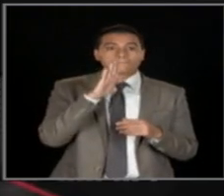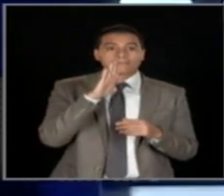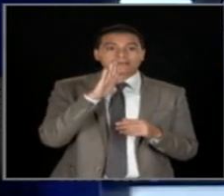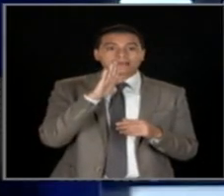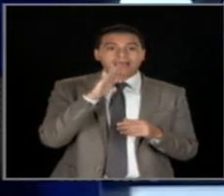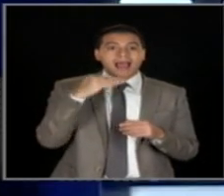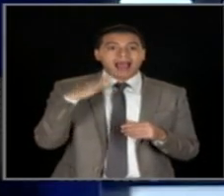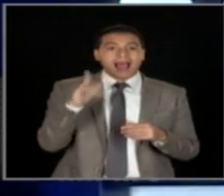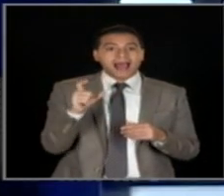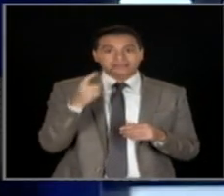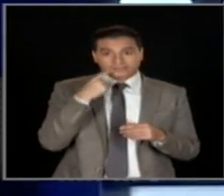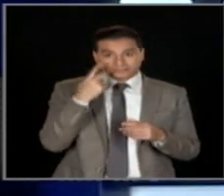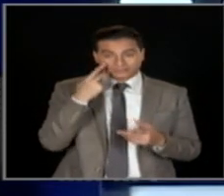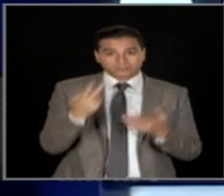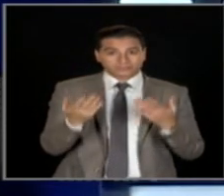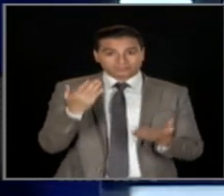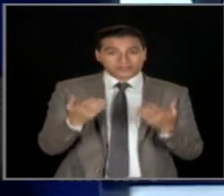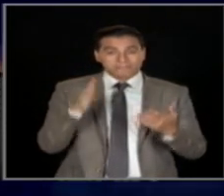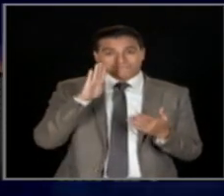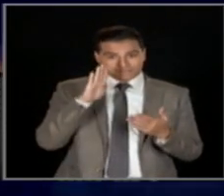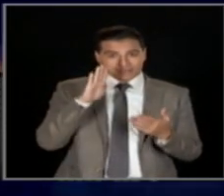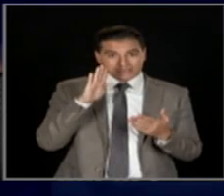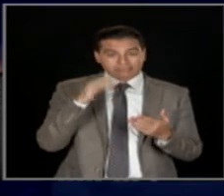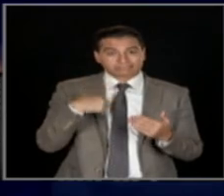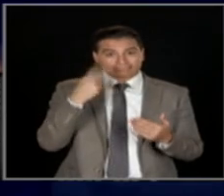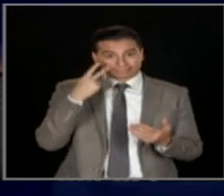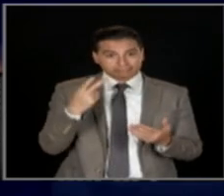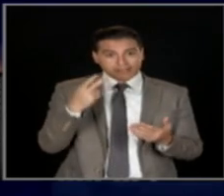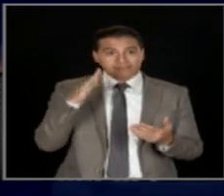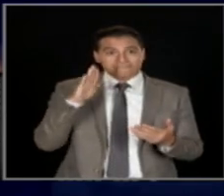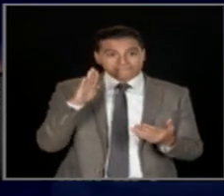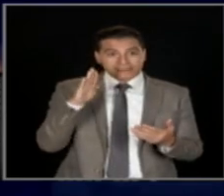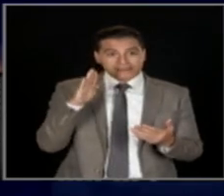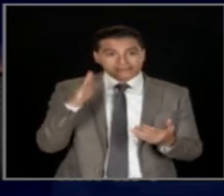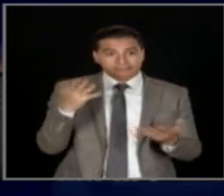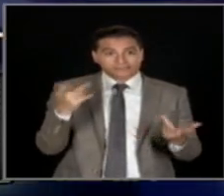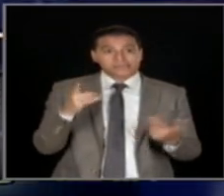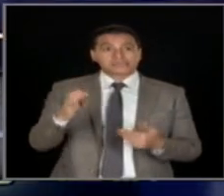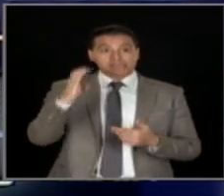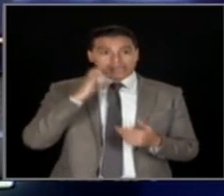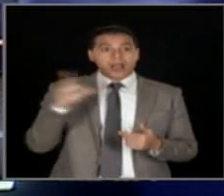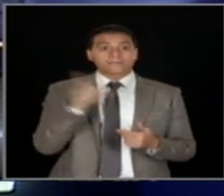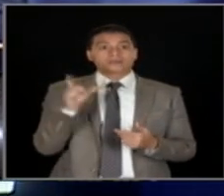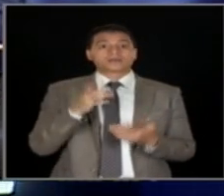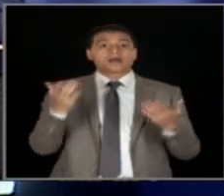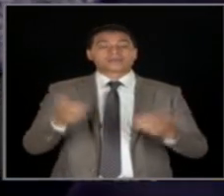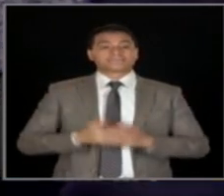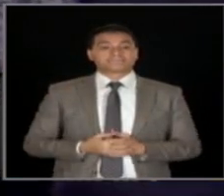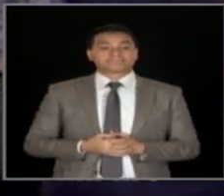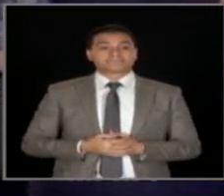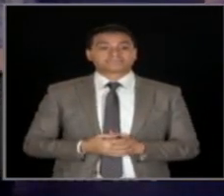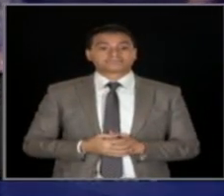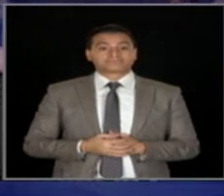حسن عروس بي اللي هي بي فور بوك. بي فور بوك إجابة صحيحة.